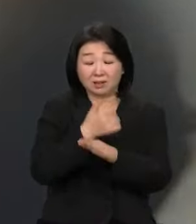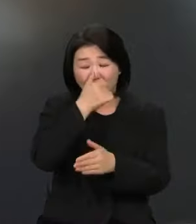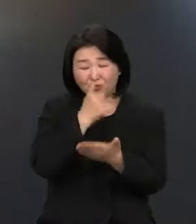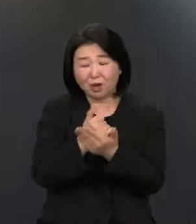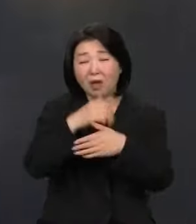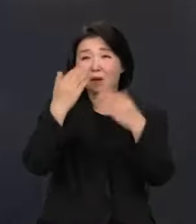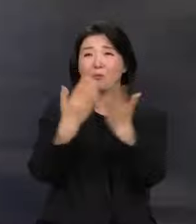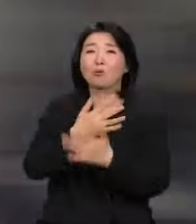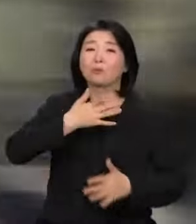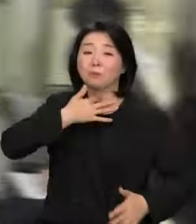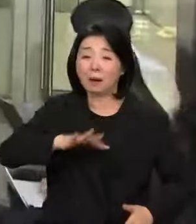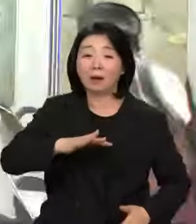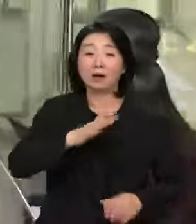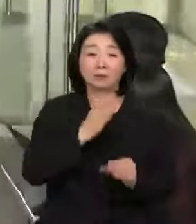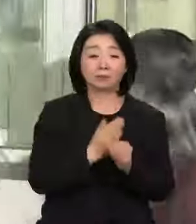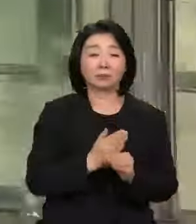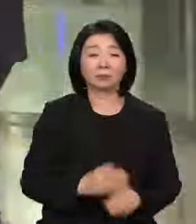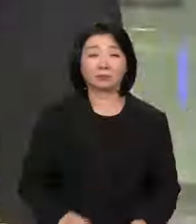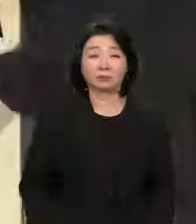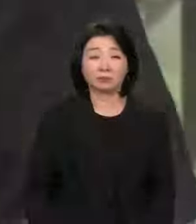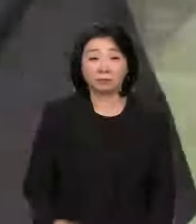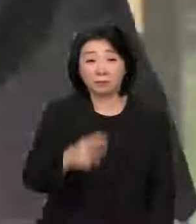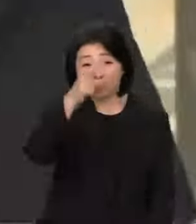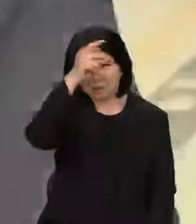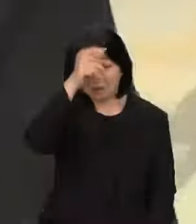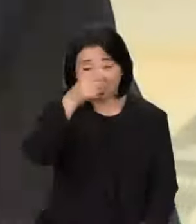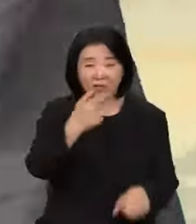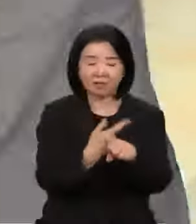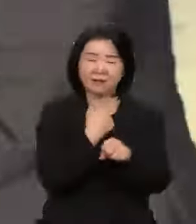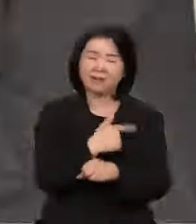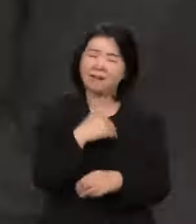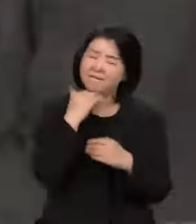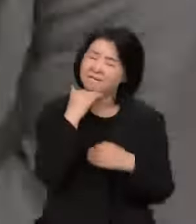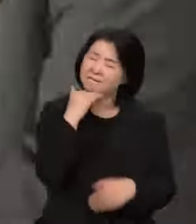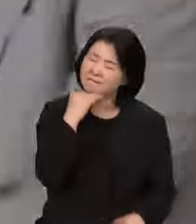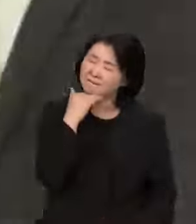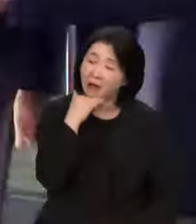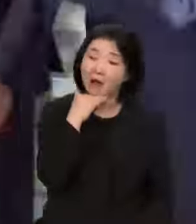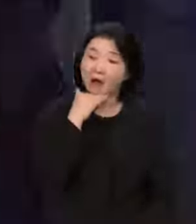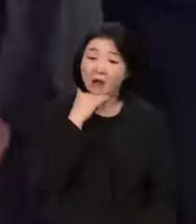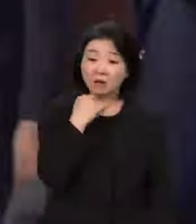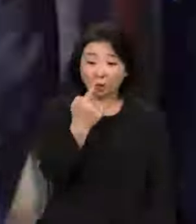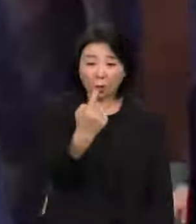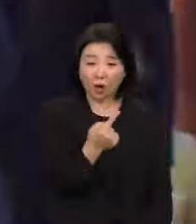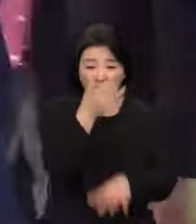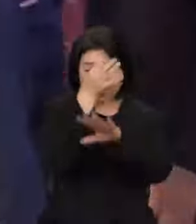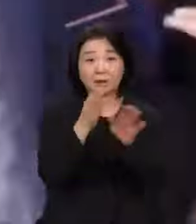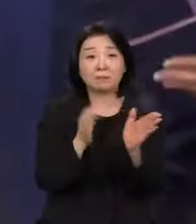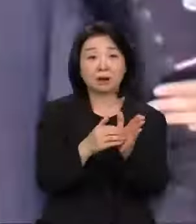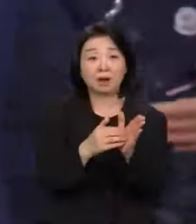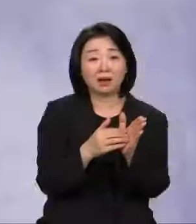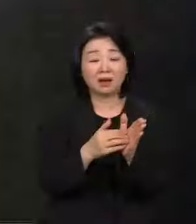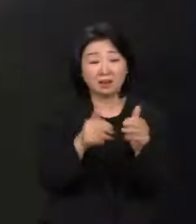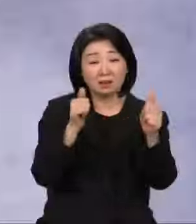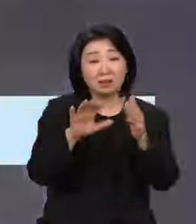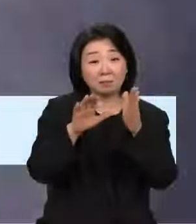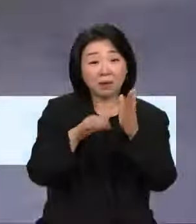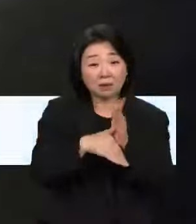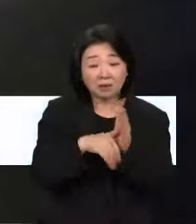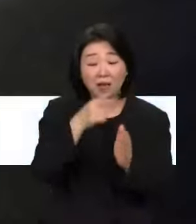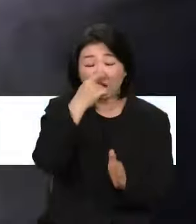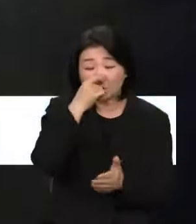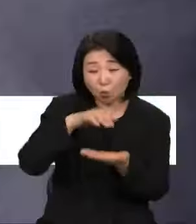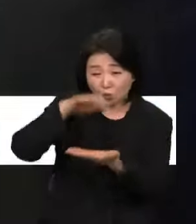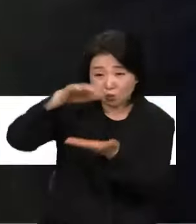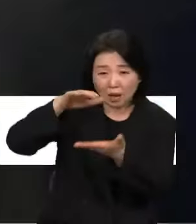부인하고 있습니다 경찰서에서 6시간을 버틴 끝에 겨우 카메라 앞에서 사과했지만 재판에선 마신 소주